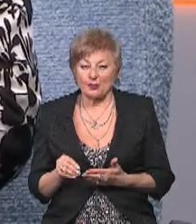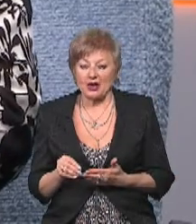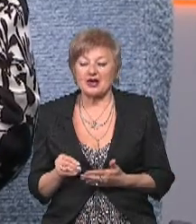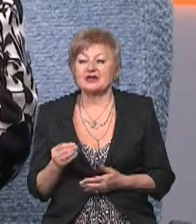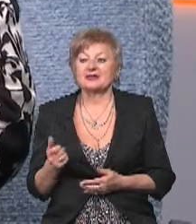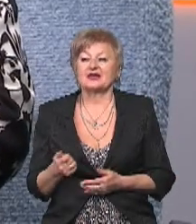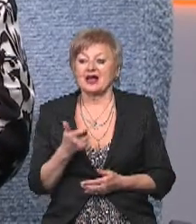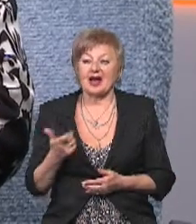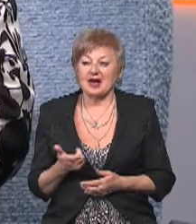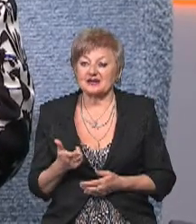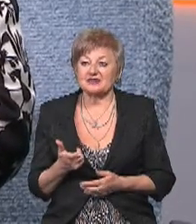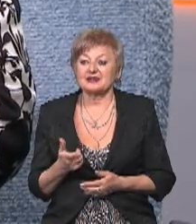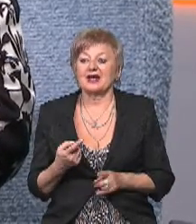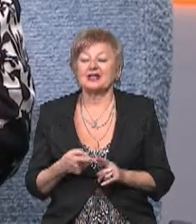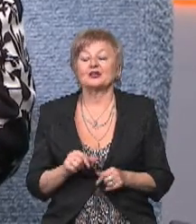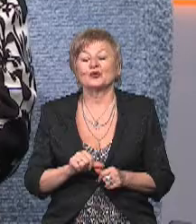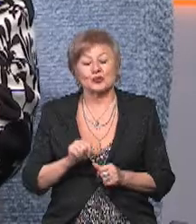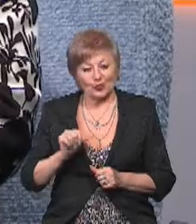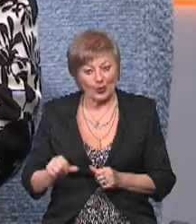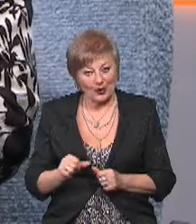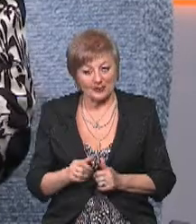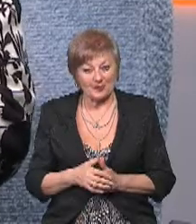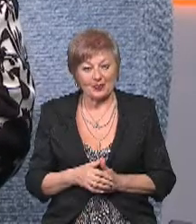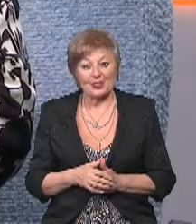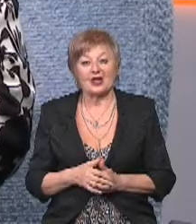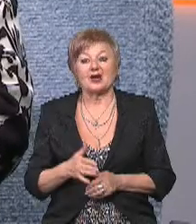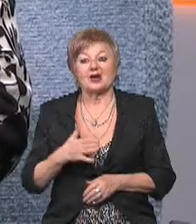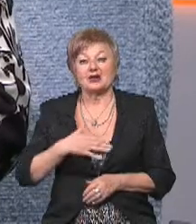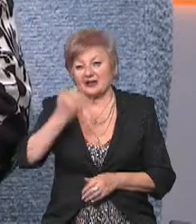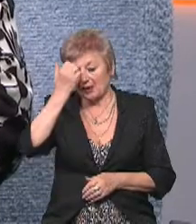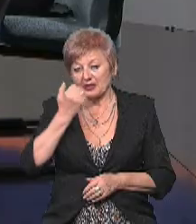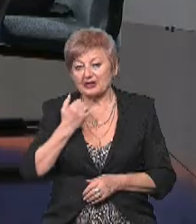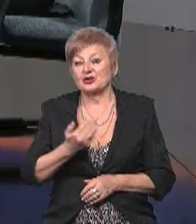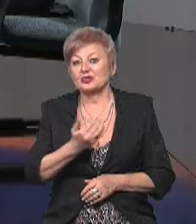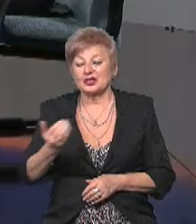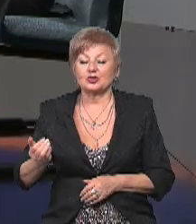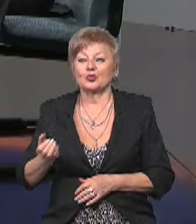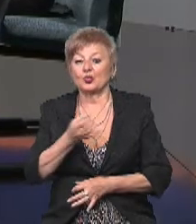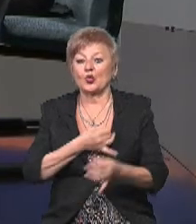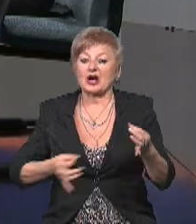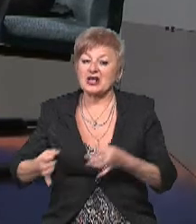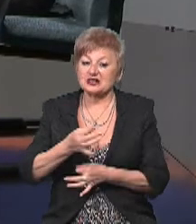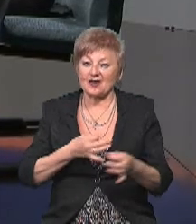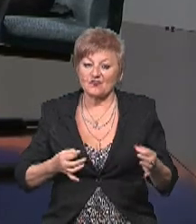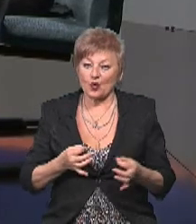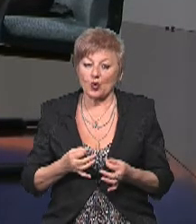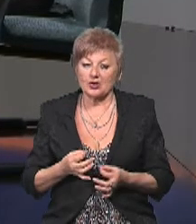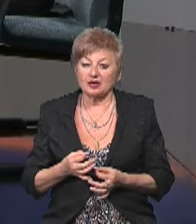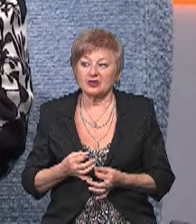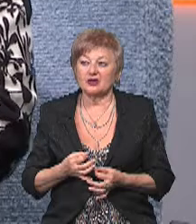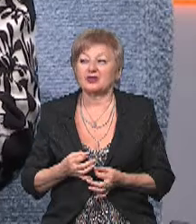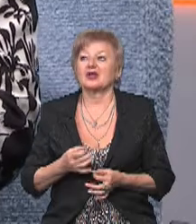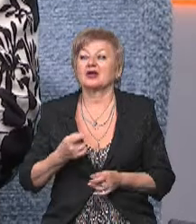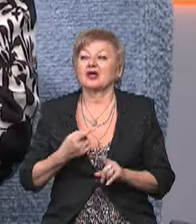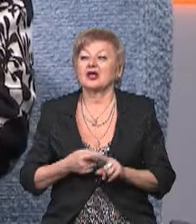блакитне паливо. Безусловно, це другая. Менші гроші, да. Ну, я вдячна вам за таку конструктивну розмову. І, дорогі